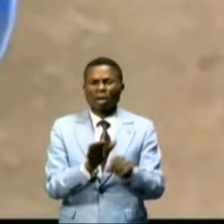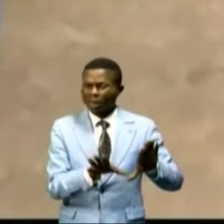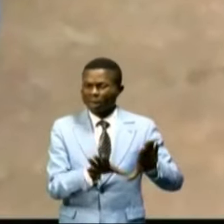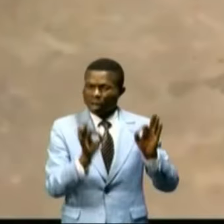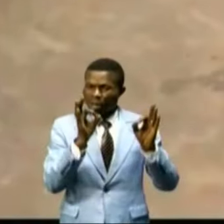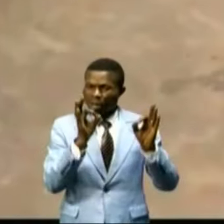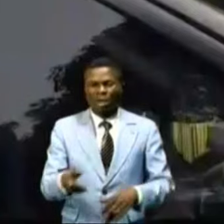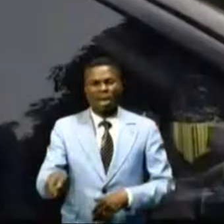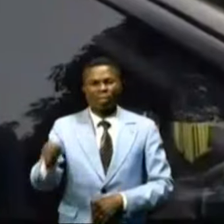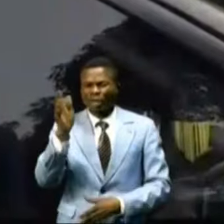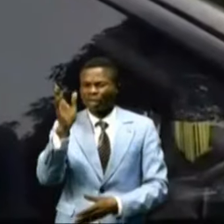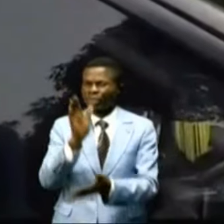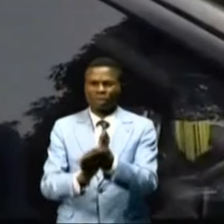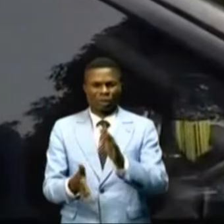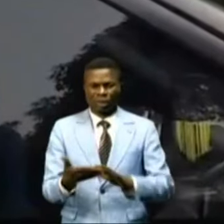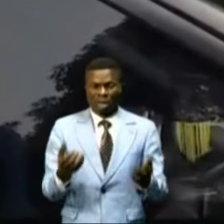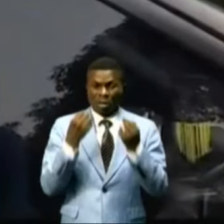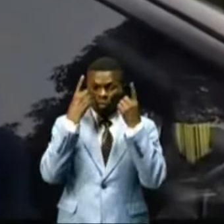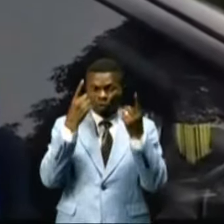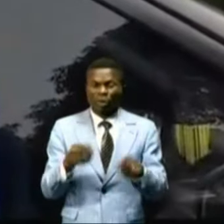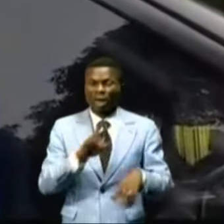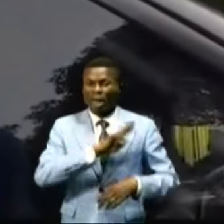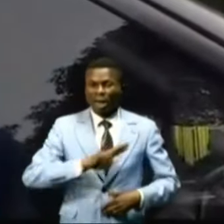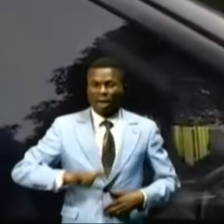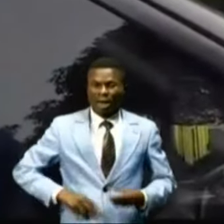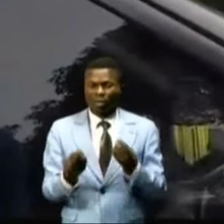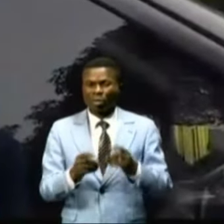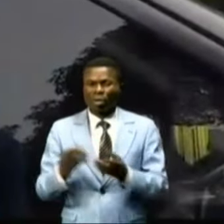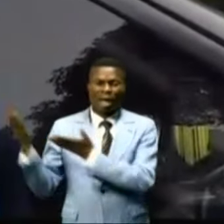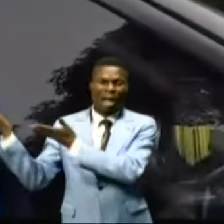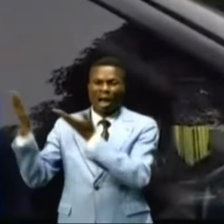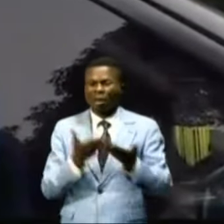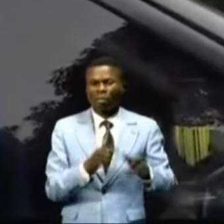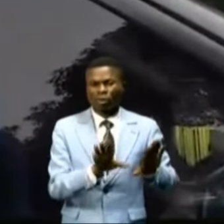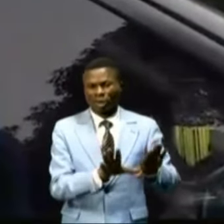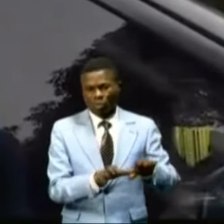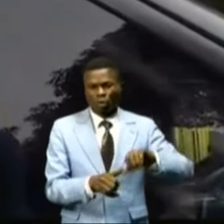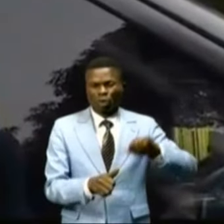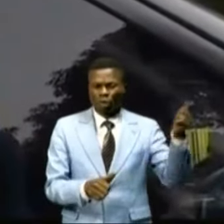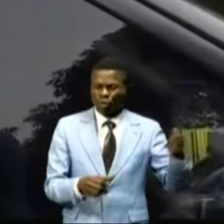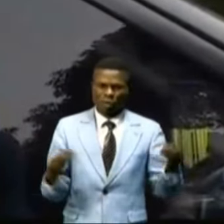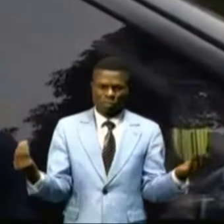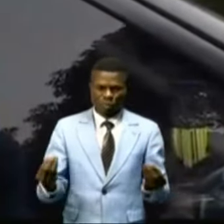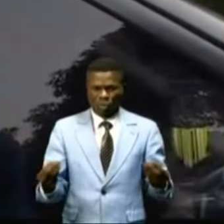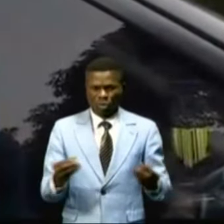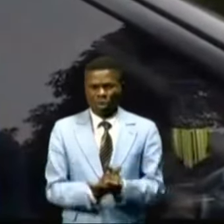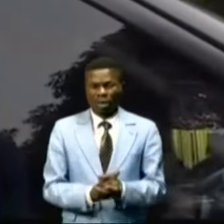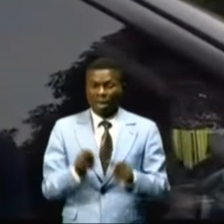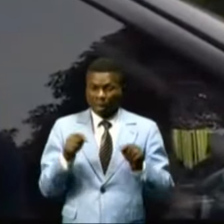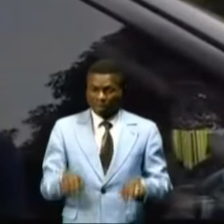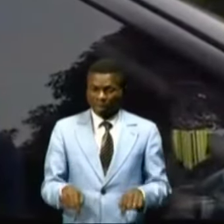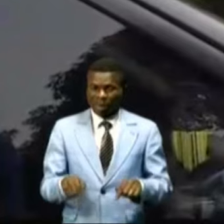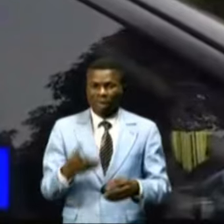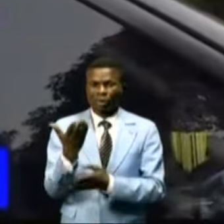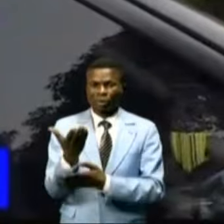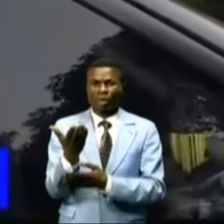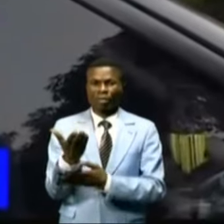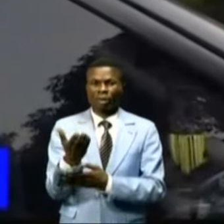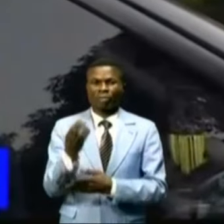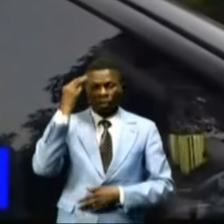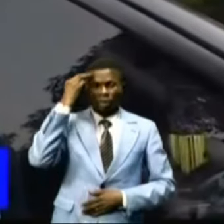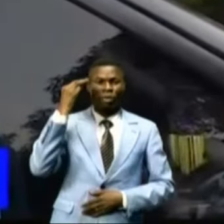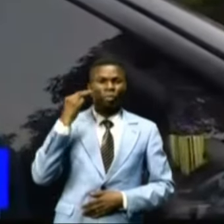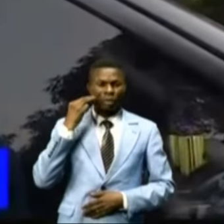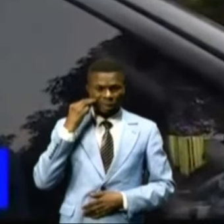ça m'étonnerait qu'au jour d'aujourd'hui, la RDC puisse importer les chanchards. Non, mais cette fois-ci, je demanderai que